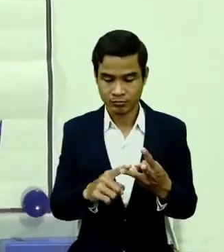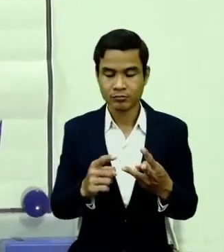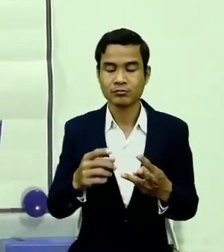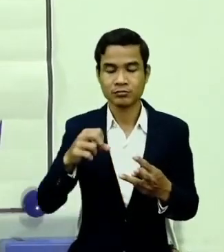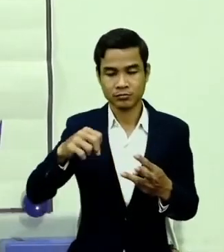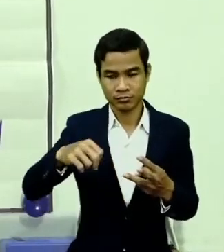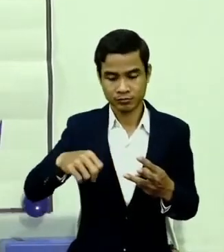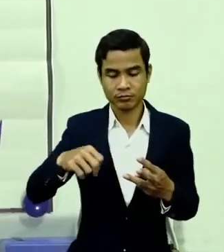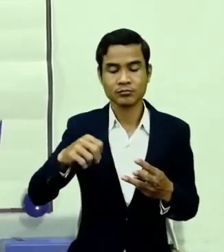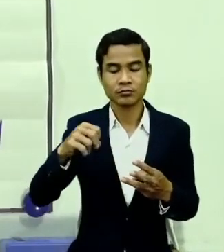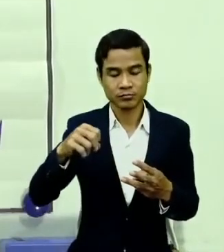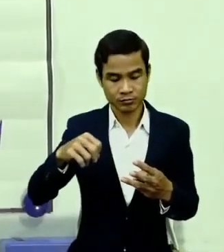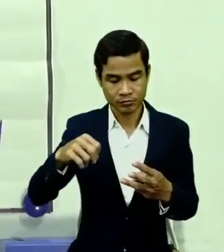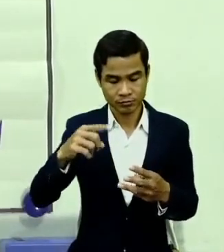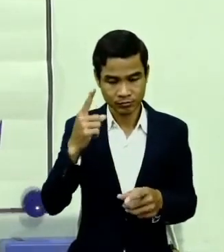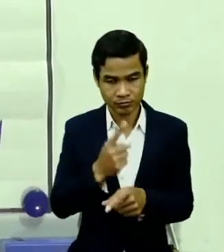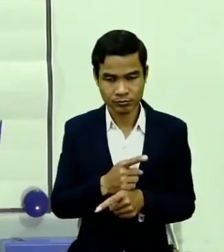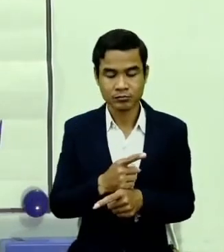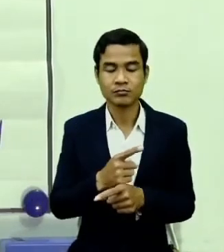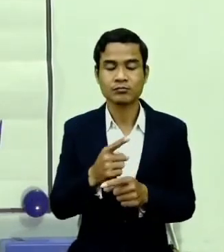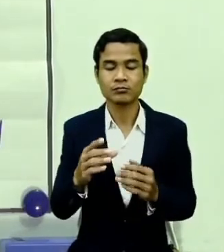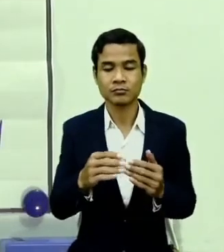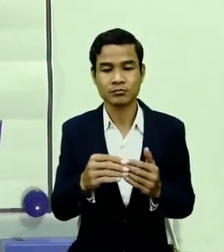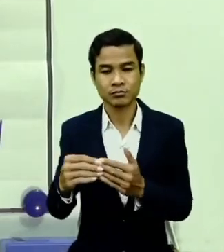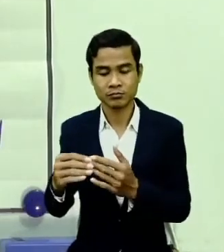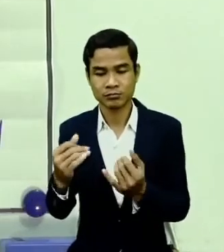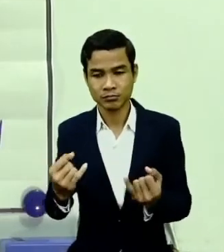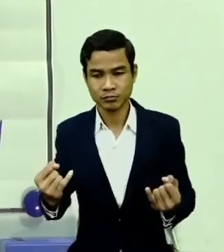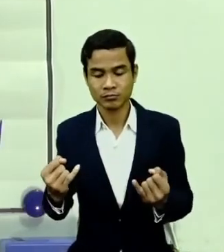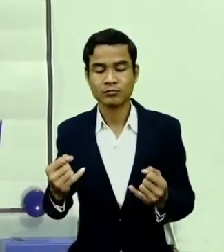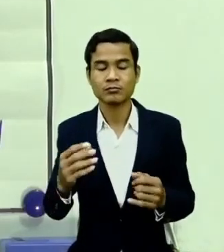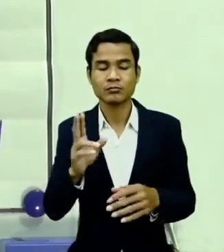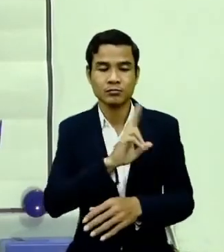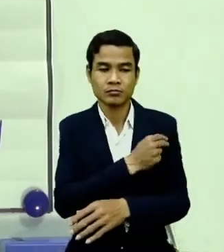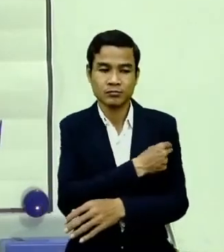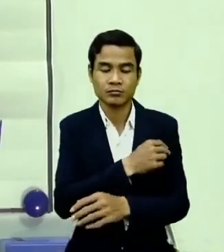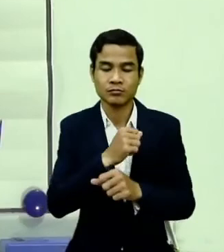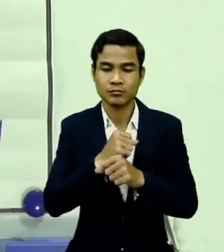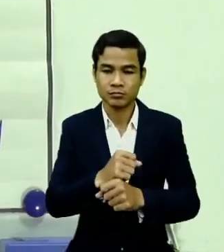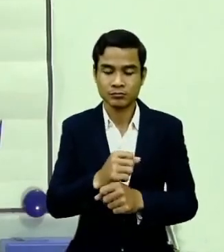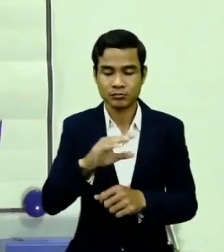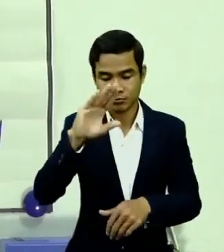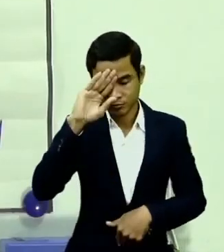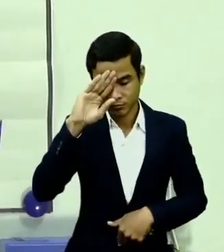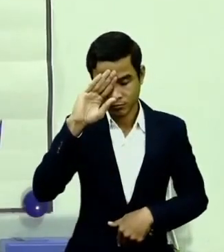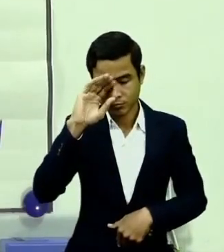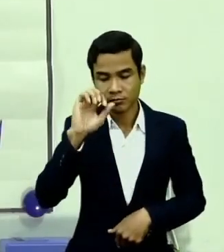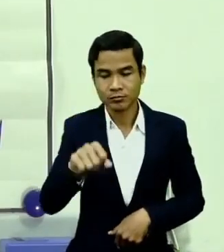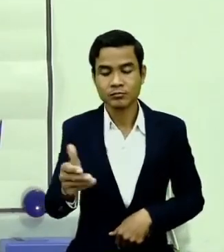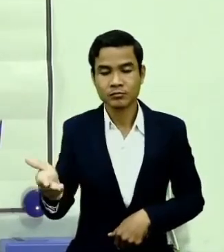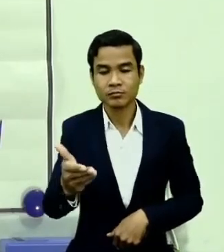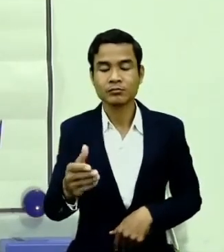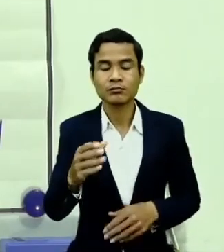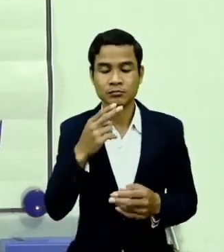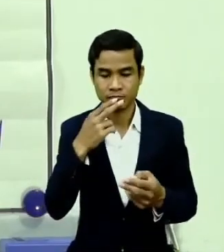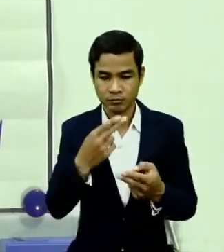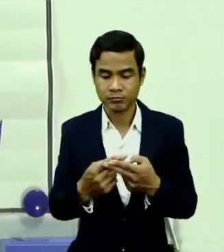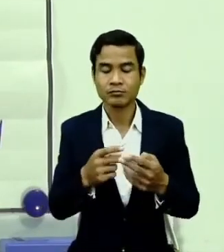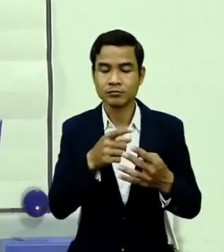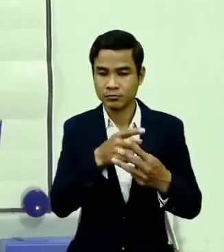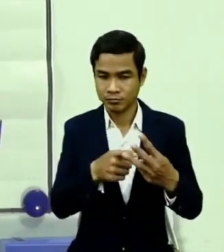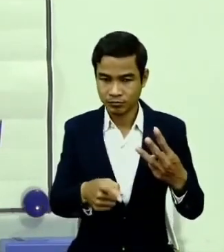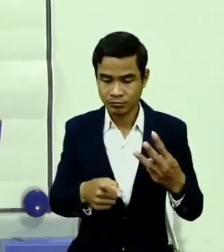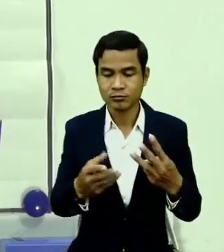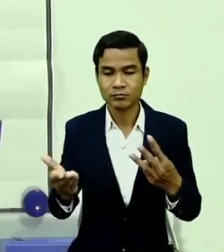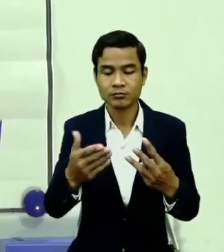3ត្រូវយកកុមារទៅទទួលវ៉ាក់សាំងការពារជំងឺចាដូច្នេះចម្លើយទាំង3